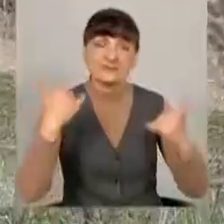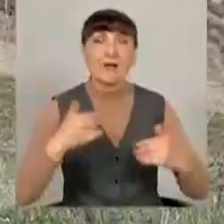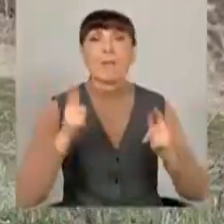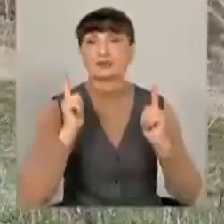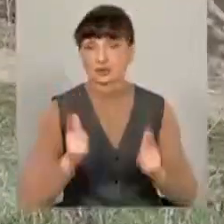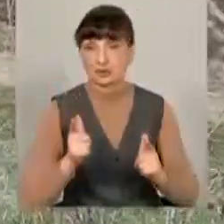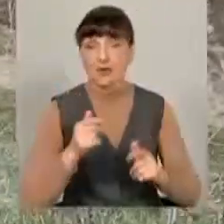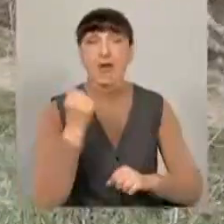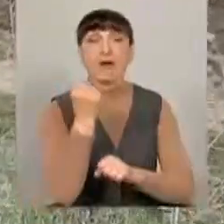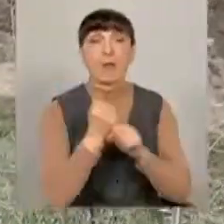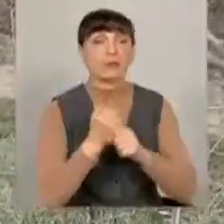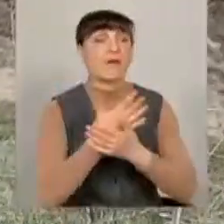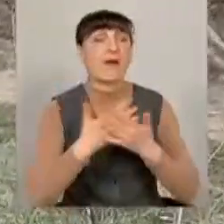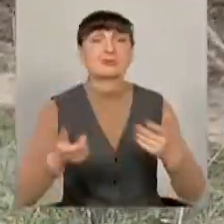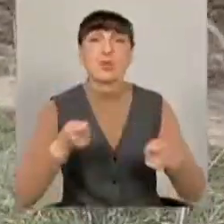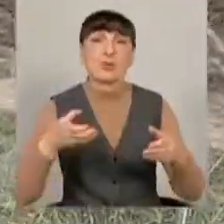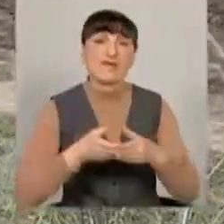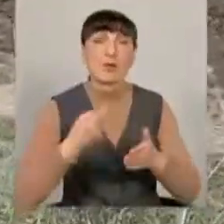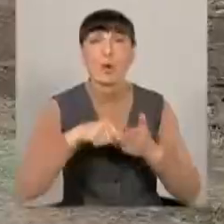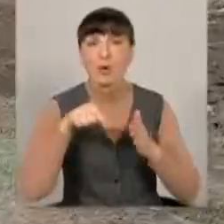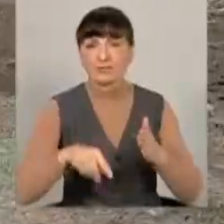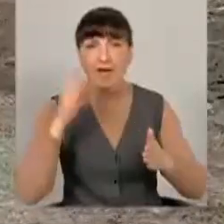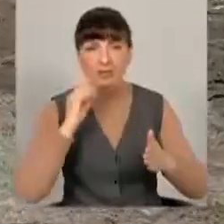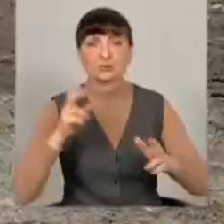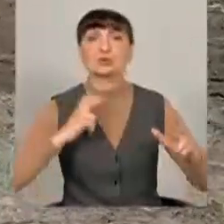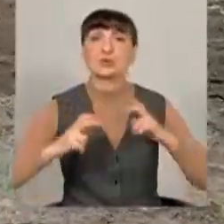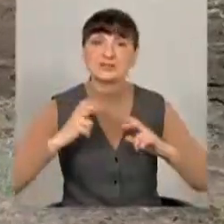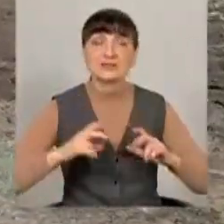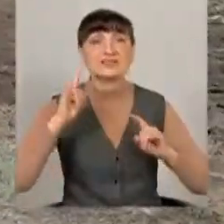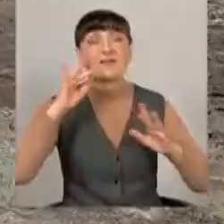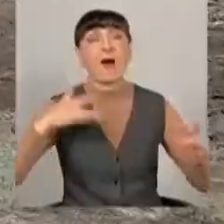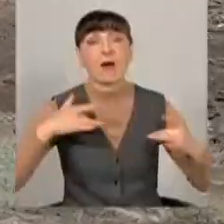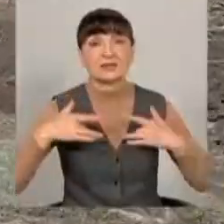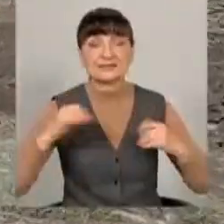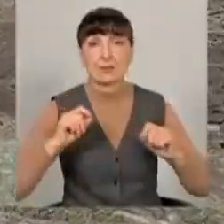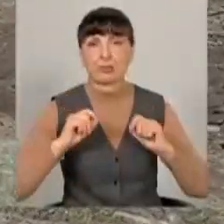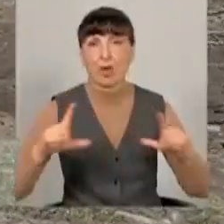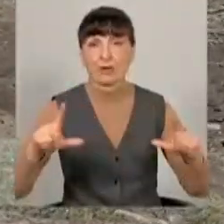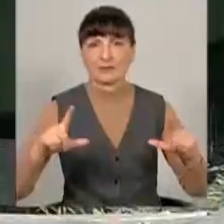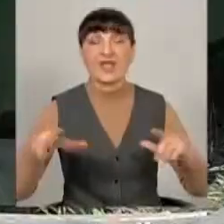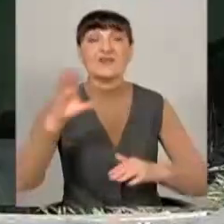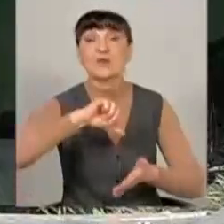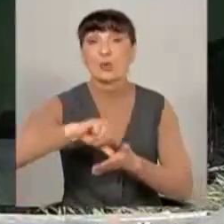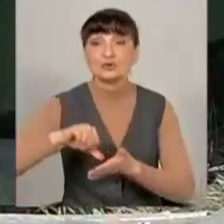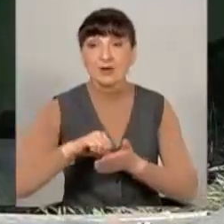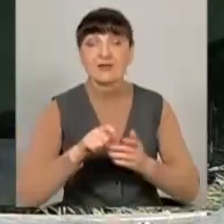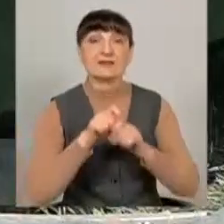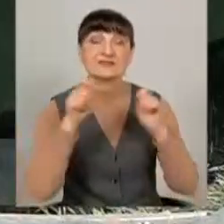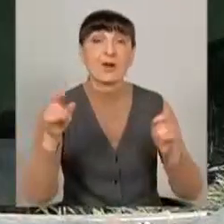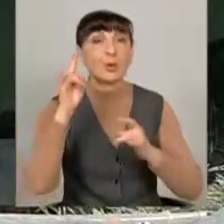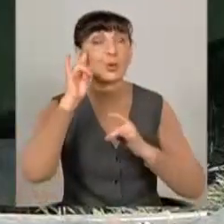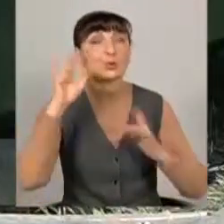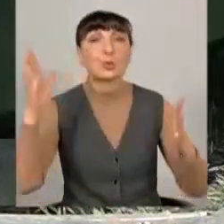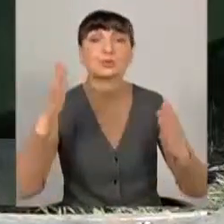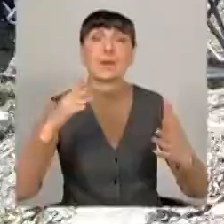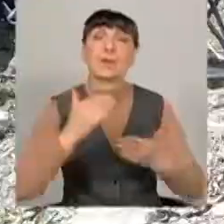поддержали работники различных управлений мегаполиса, а также студенты, известные артисты и блогеры. Для всех участников акции организовали